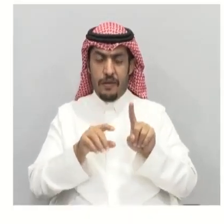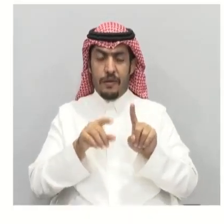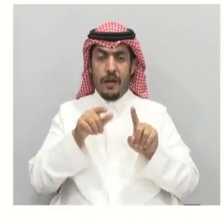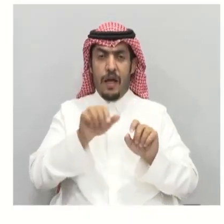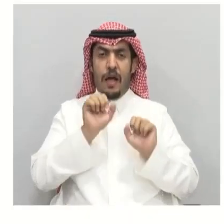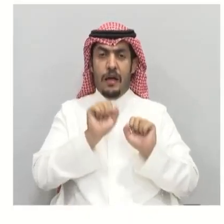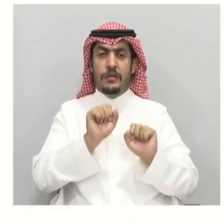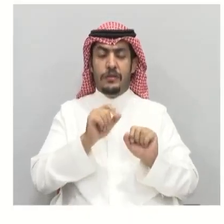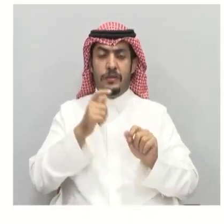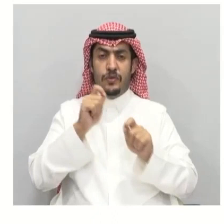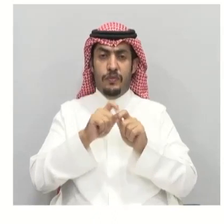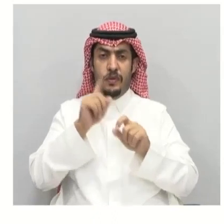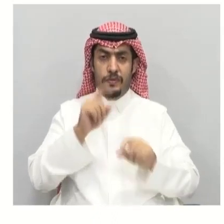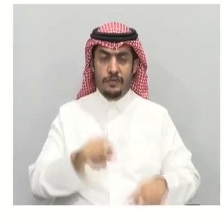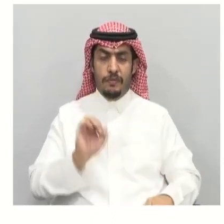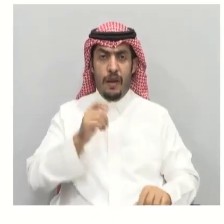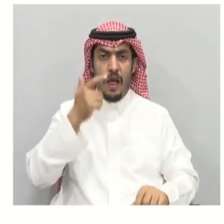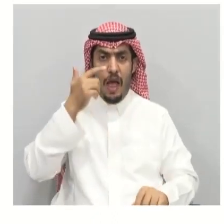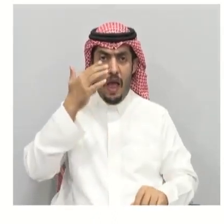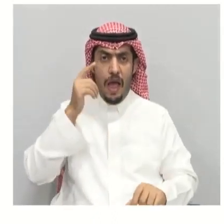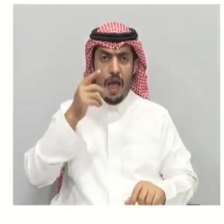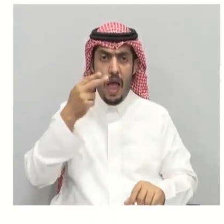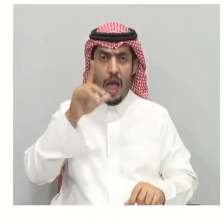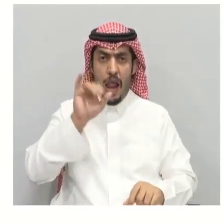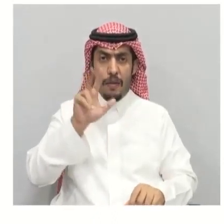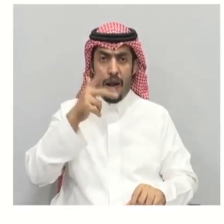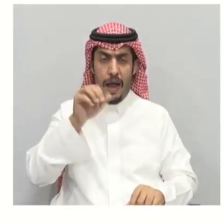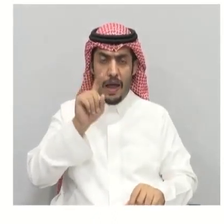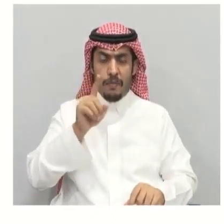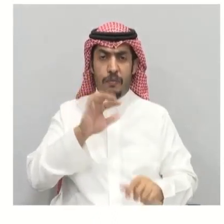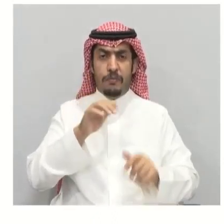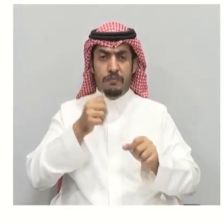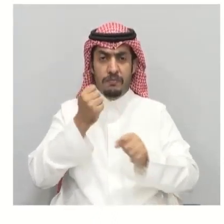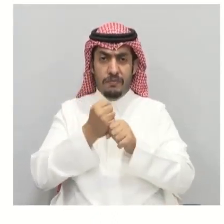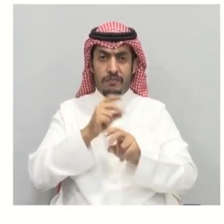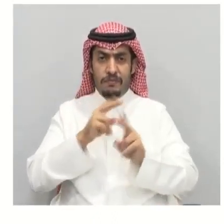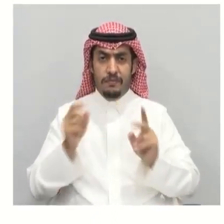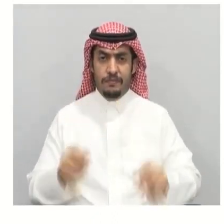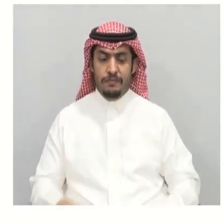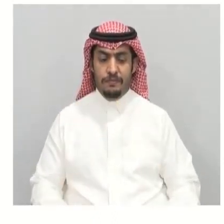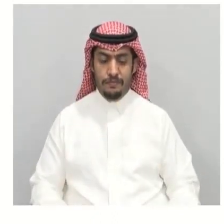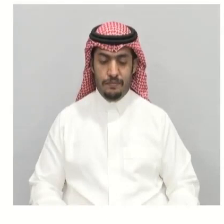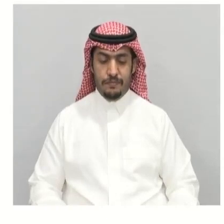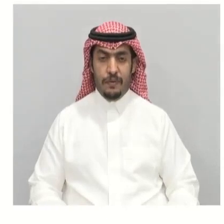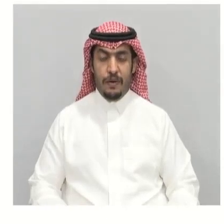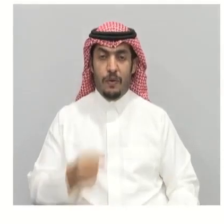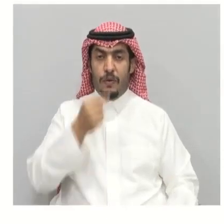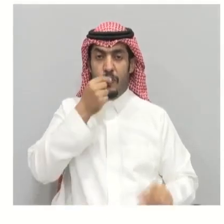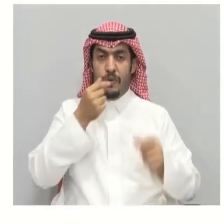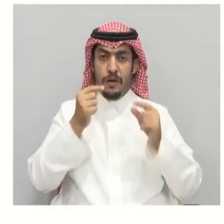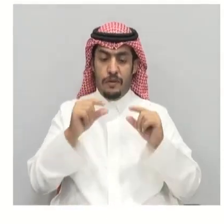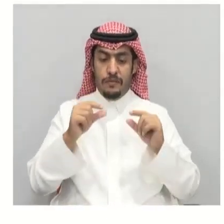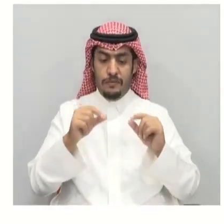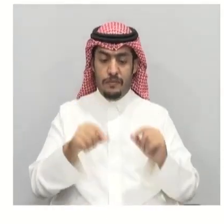المختصه به سبحانه كعلم الغيب او التصرف في الكون وتدبيره يقول الله